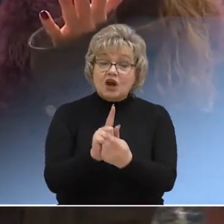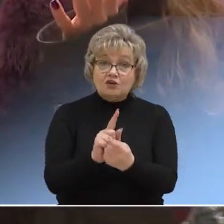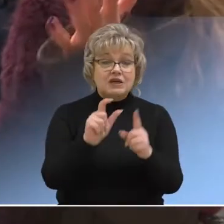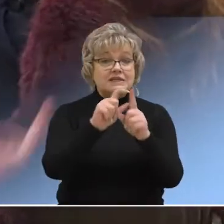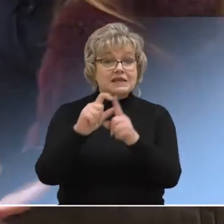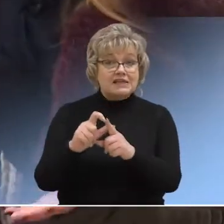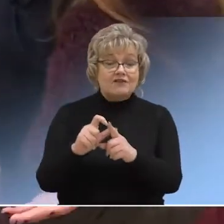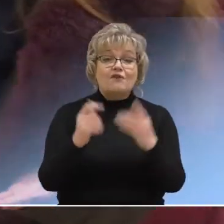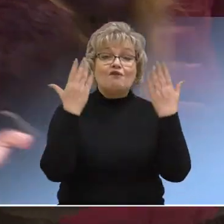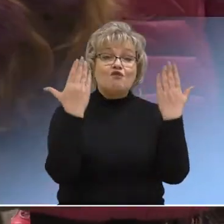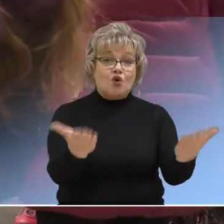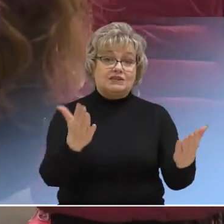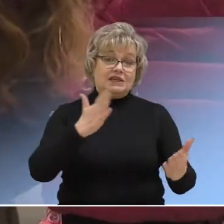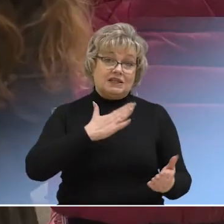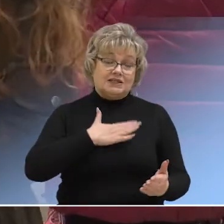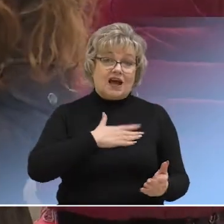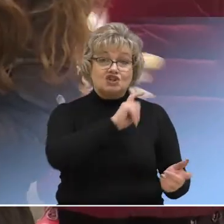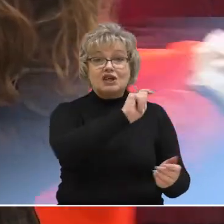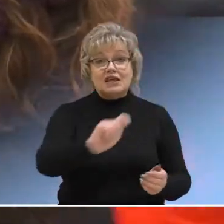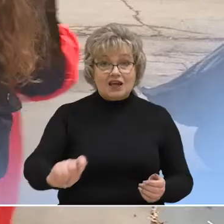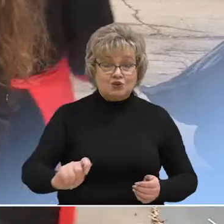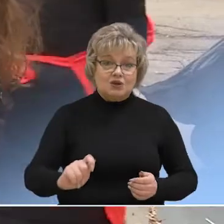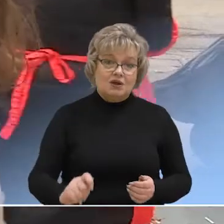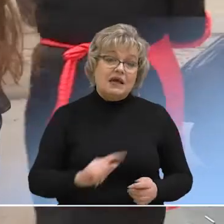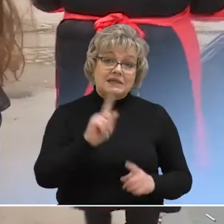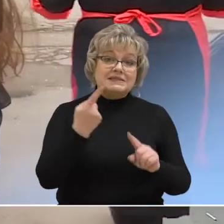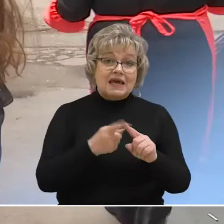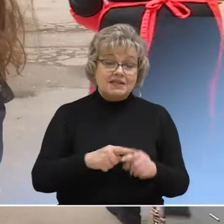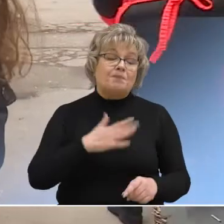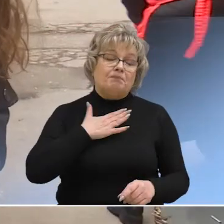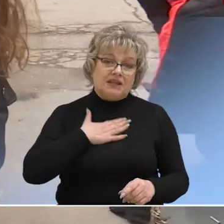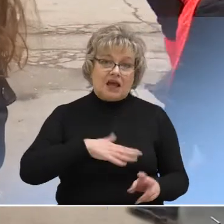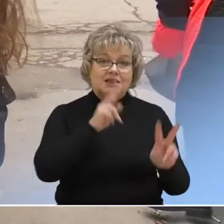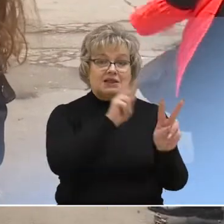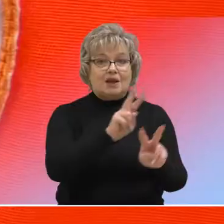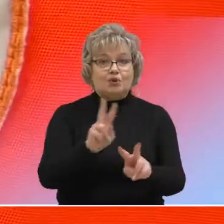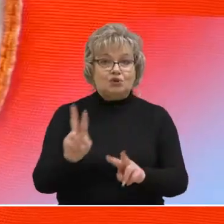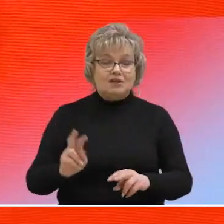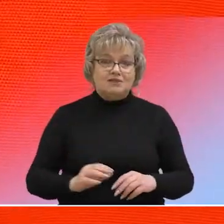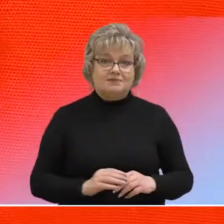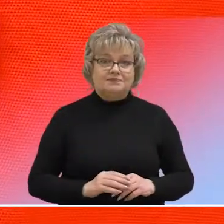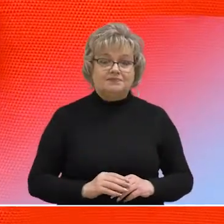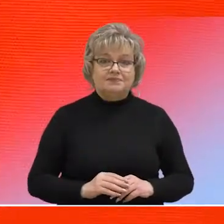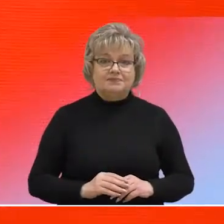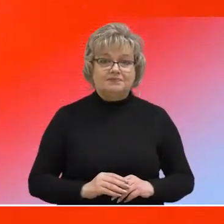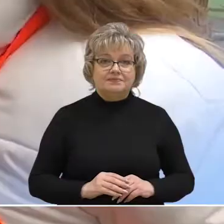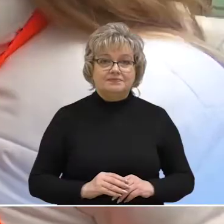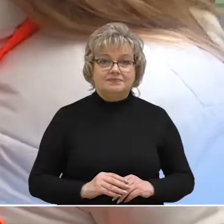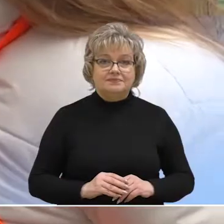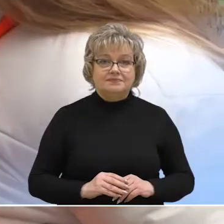со словами «Вот они, наши, едут!» И, честно, за этим очень приятно наблюдать.